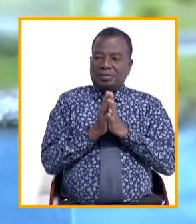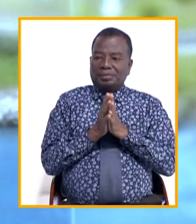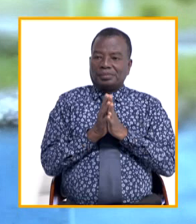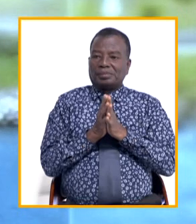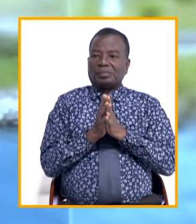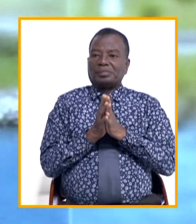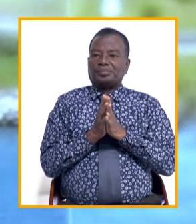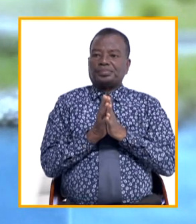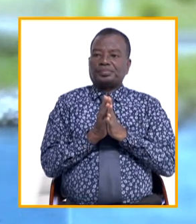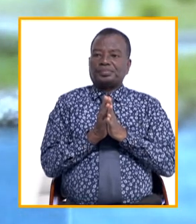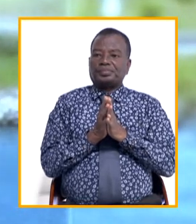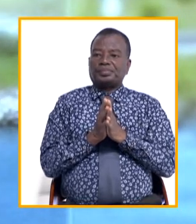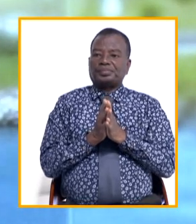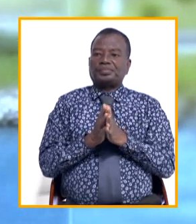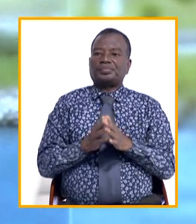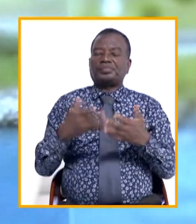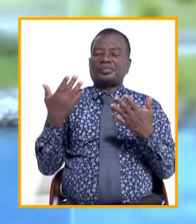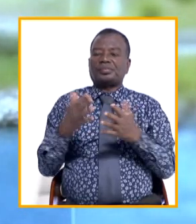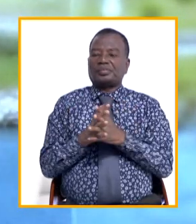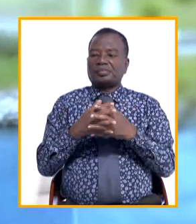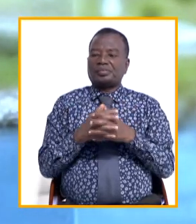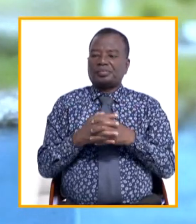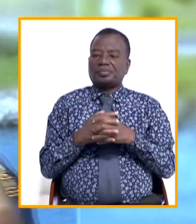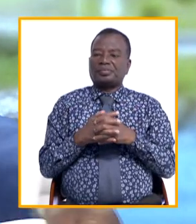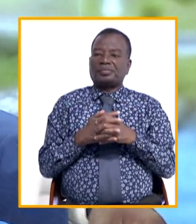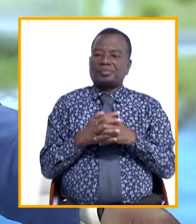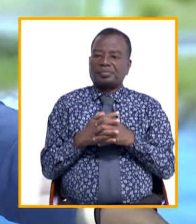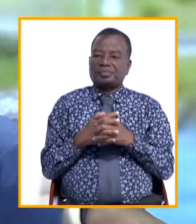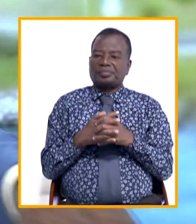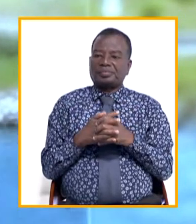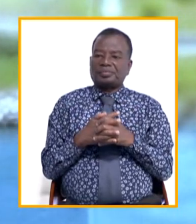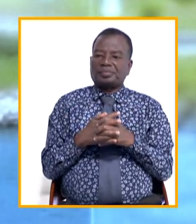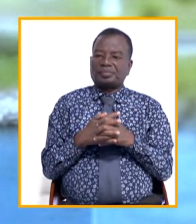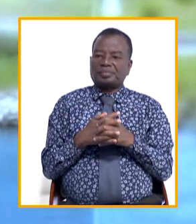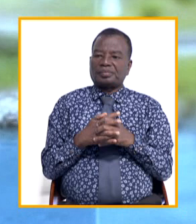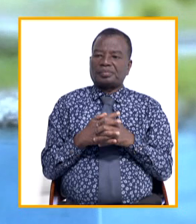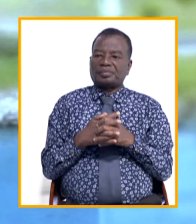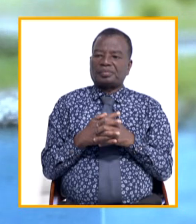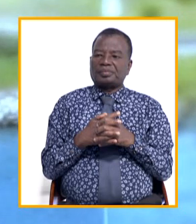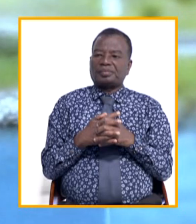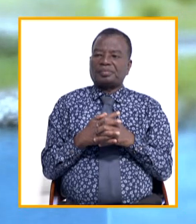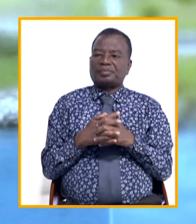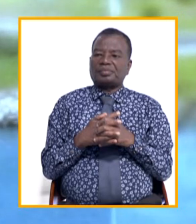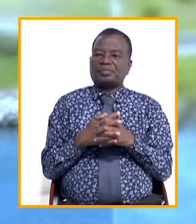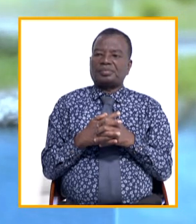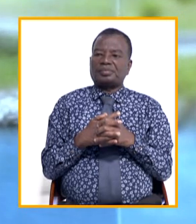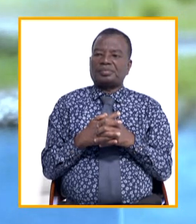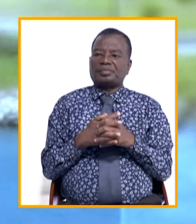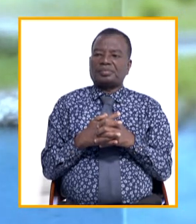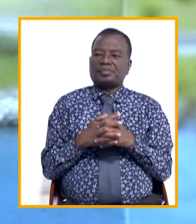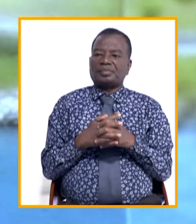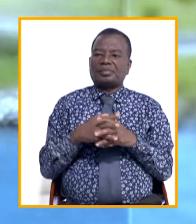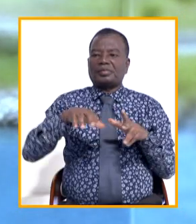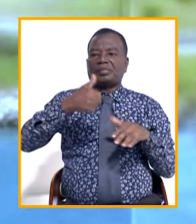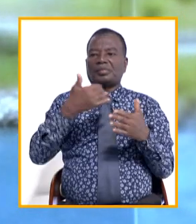Ambroise Assément. Voilà donc pour le chapitre Réunion de haut niveau sur le thème de l'année africaine de la nutrition. On passe à